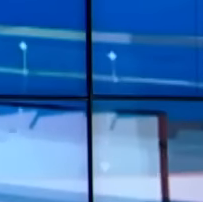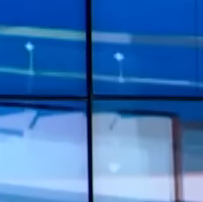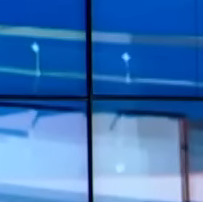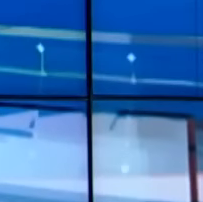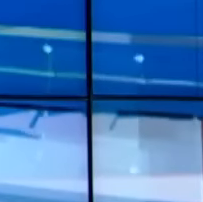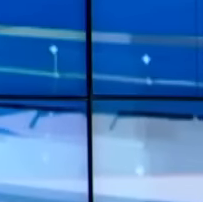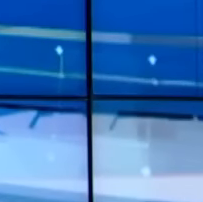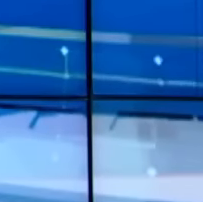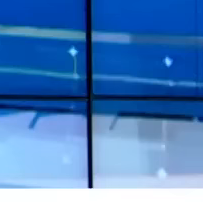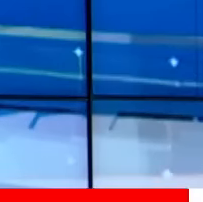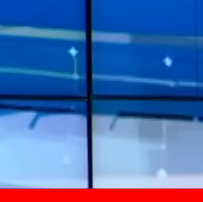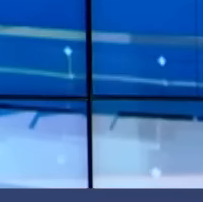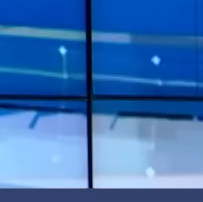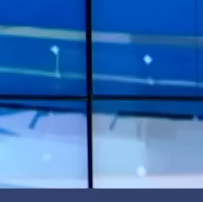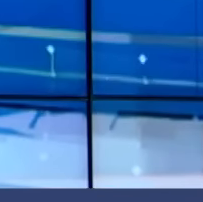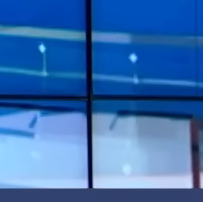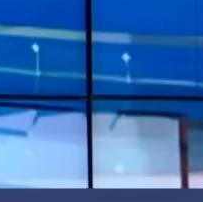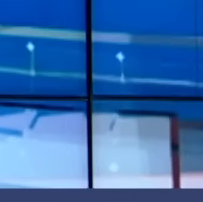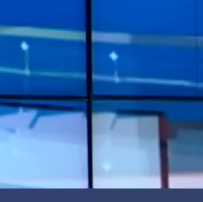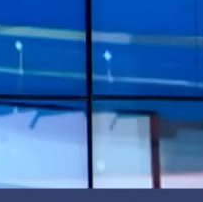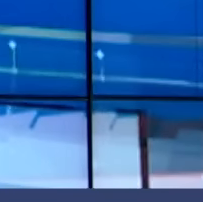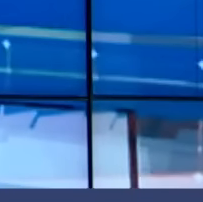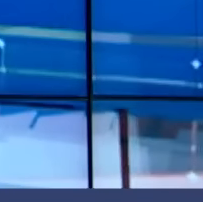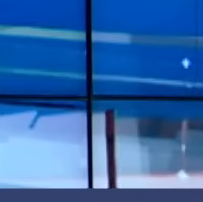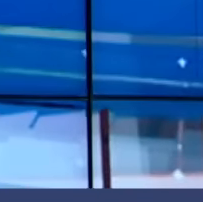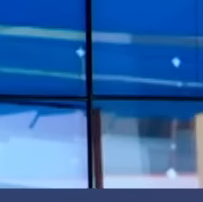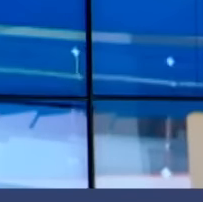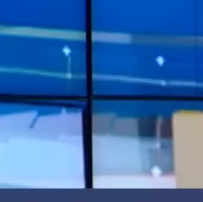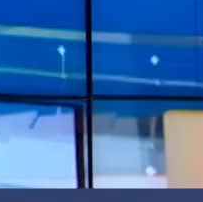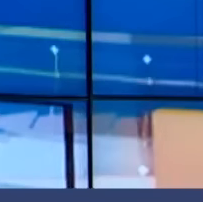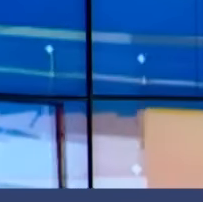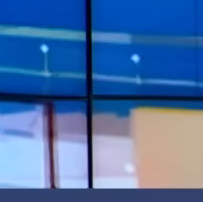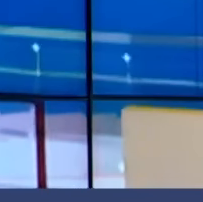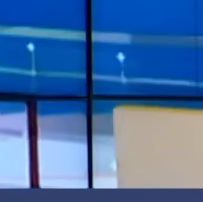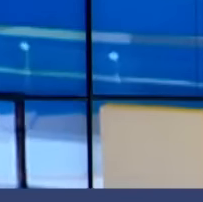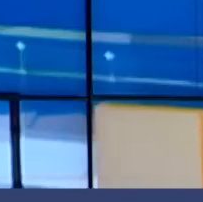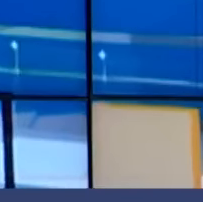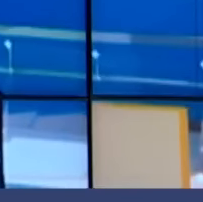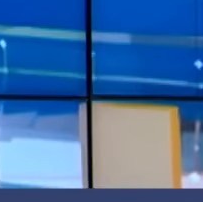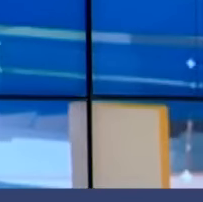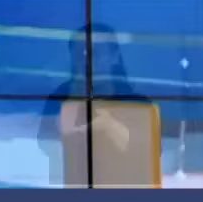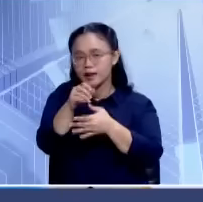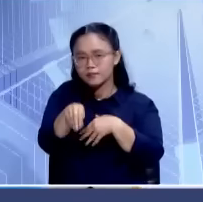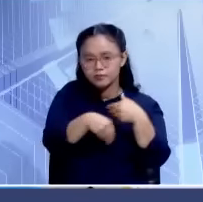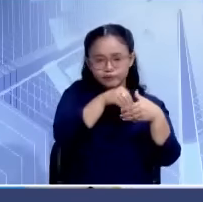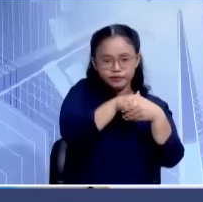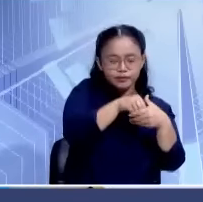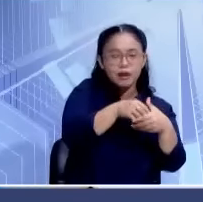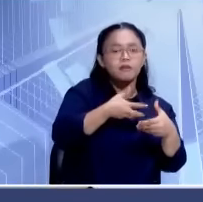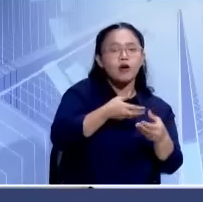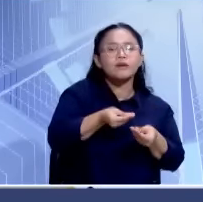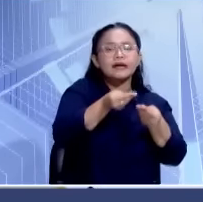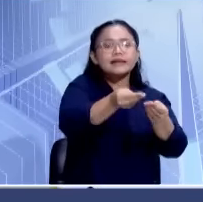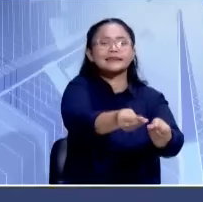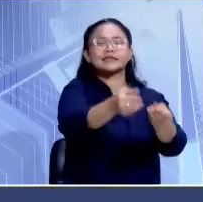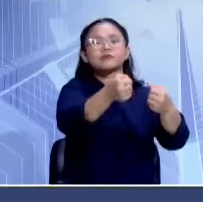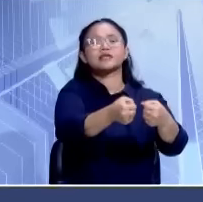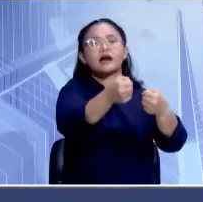Sementara di Jakarta, seorang wanita parubaya nekat selundupkan 2 paket sabu dan pil ekstasi ke lapas.